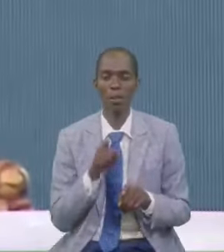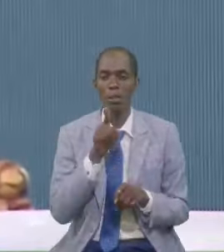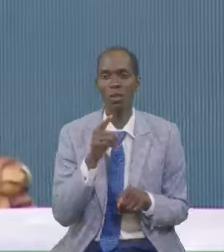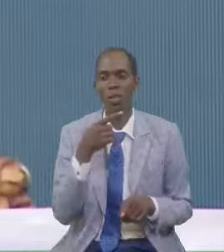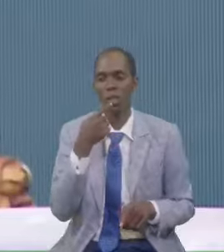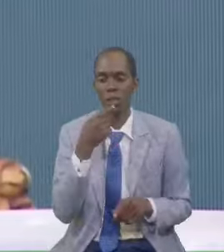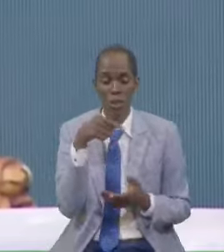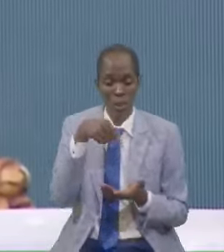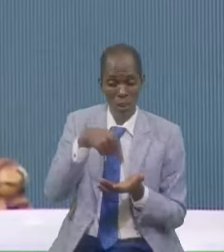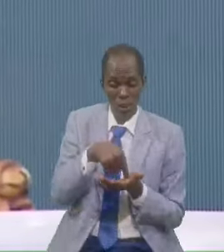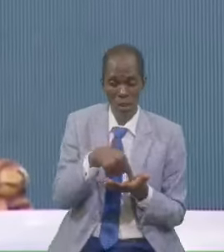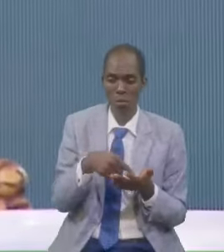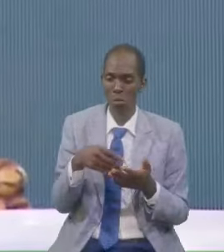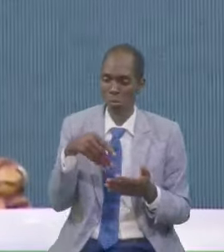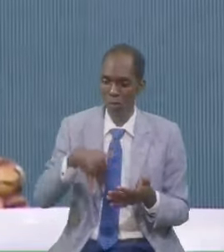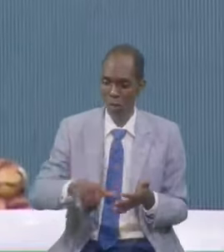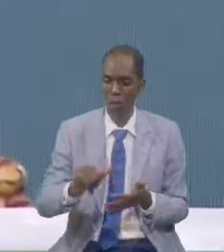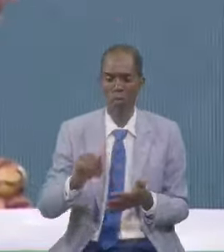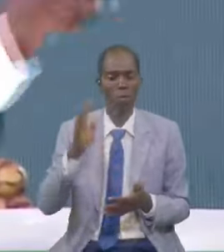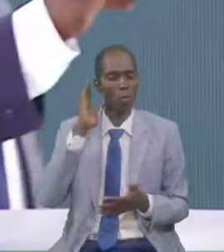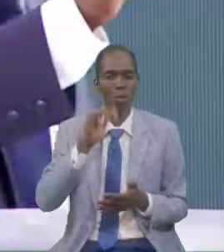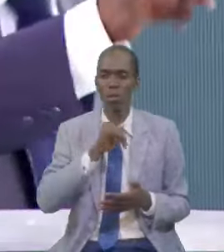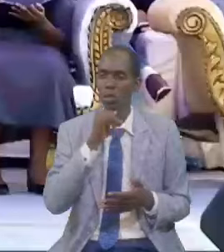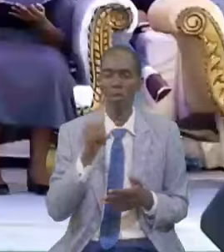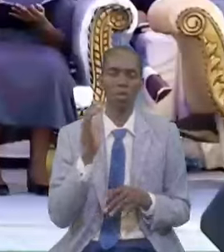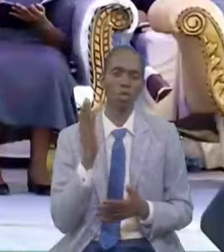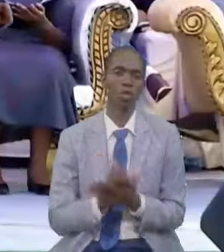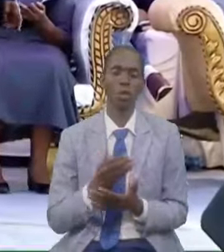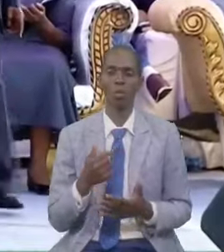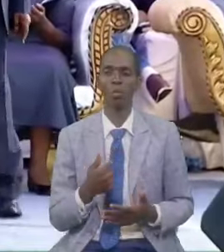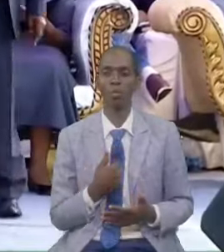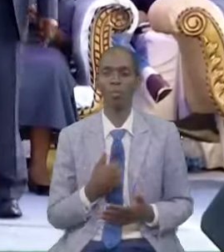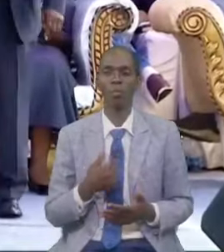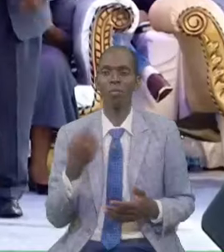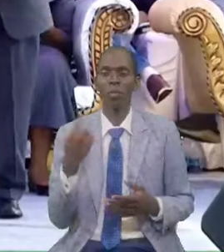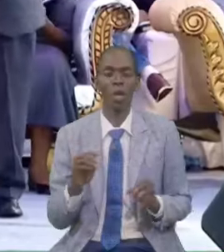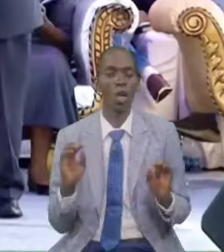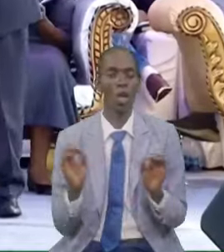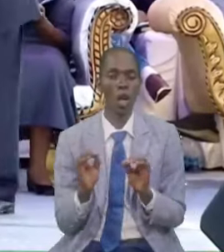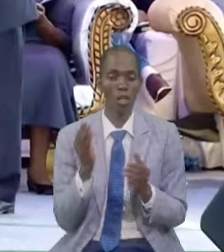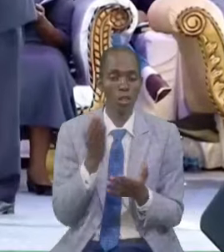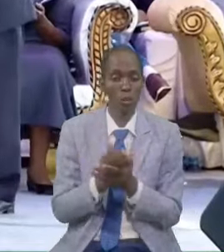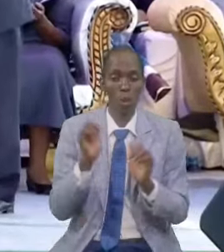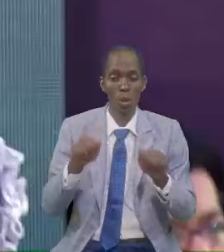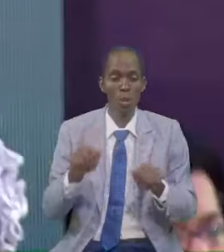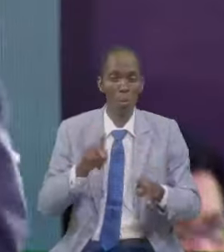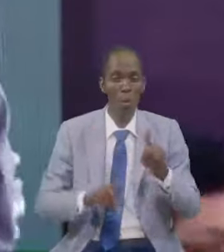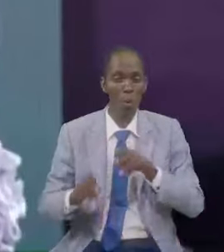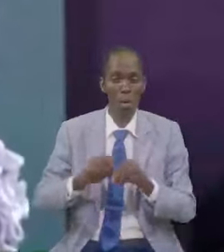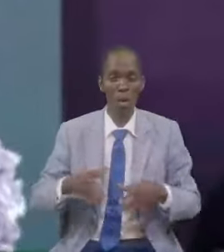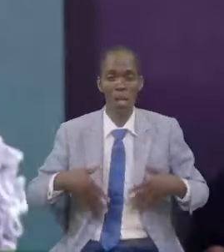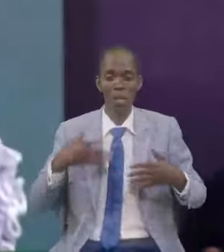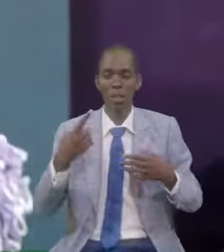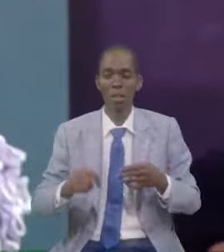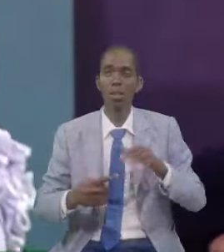me. అయితే మీరు చెప్పుకోవాలి, ఈ ముళ్ళు నన్ను ఆపదు. The unstoppable people in life, the heroes in life, are the